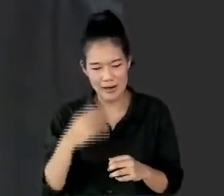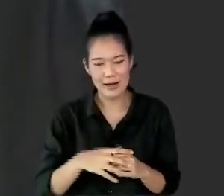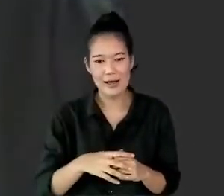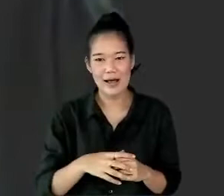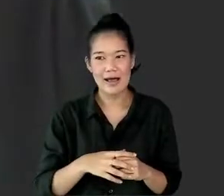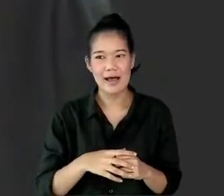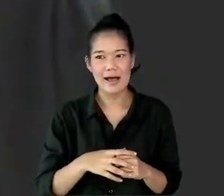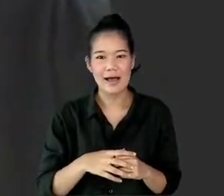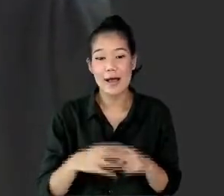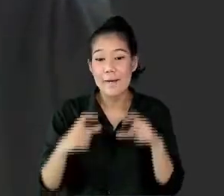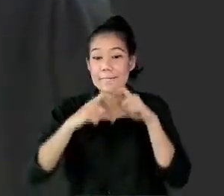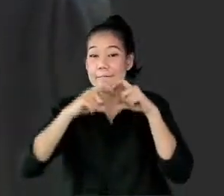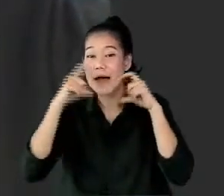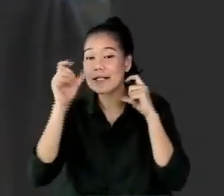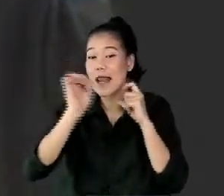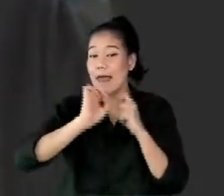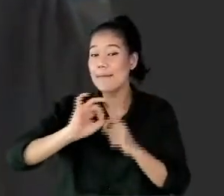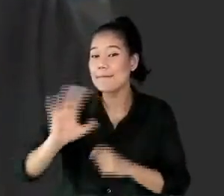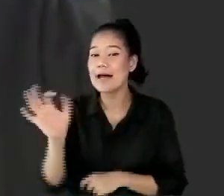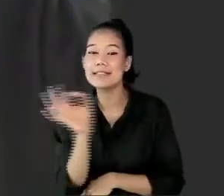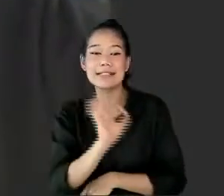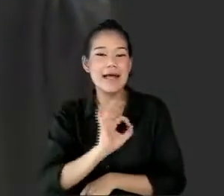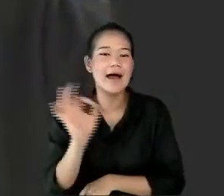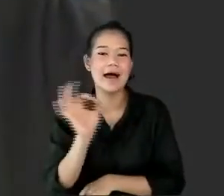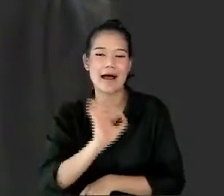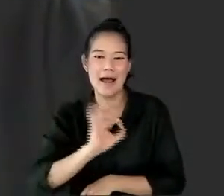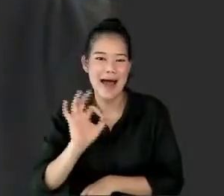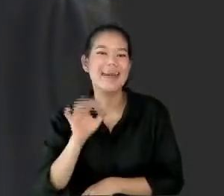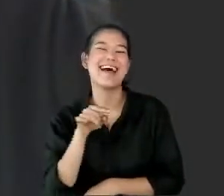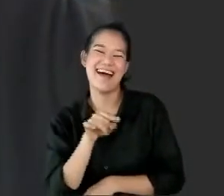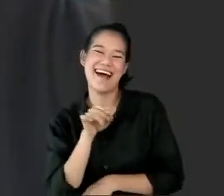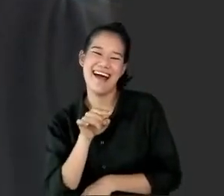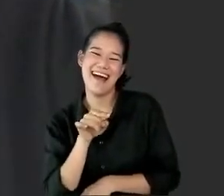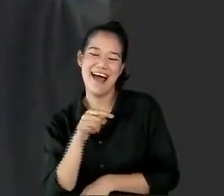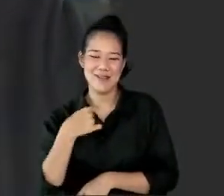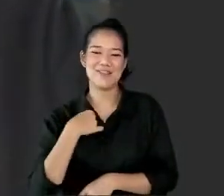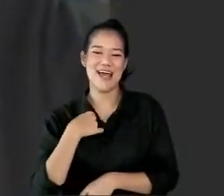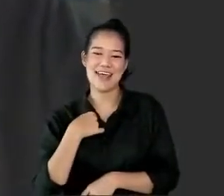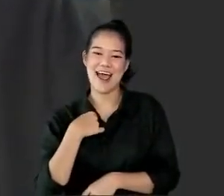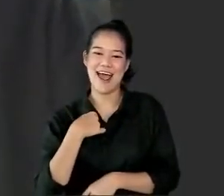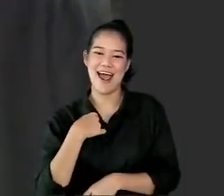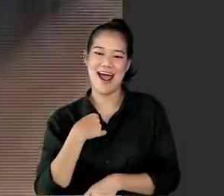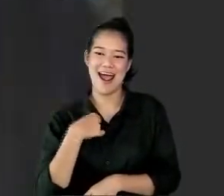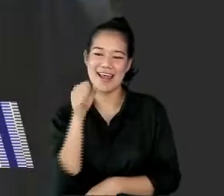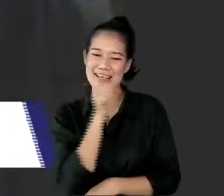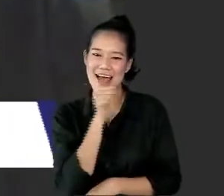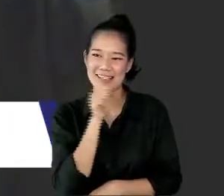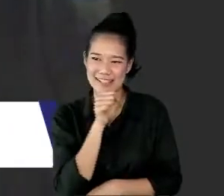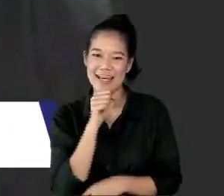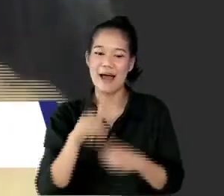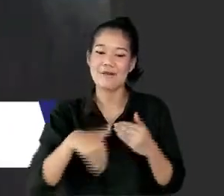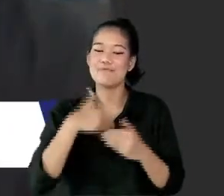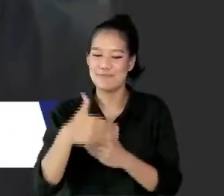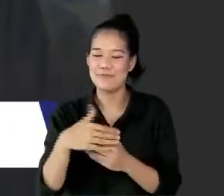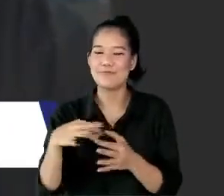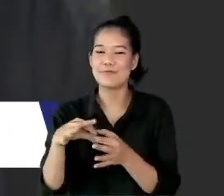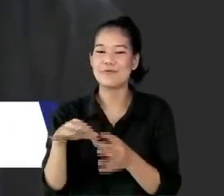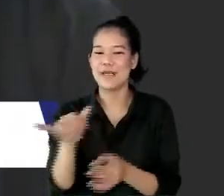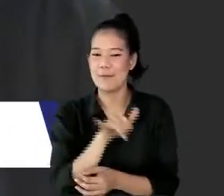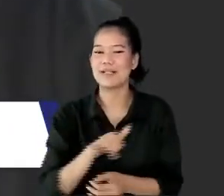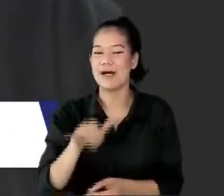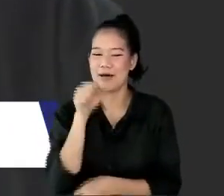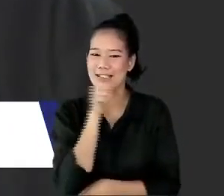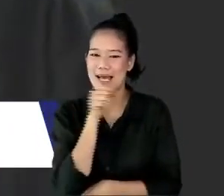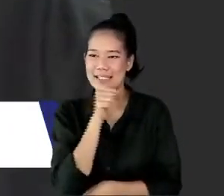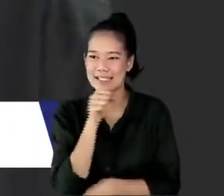Jangan lepas maskernya. Nah disitunya aja sih. Jadi, ya, selanjutnya nyanyi bareng tapi di part itu